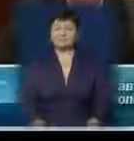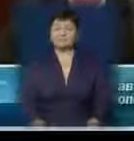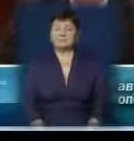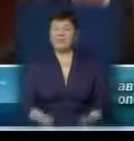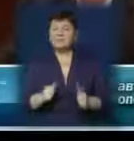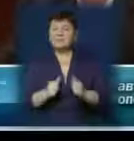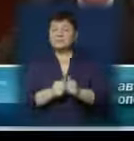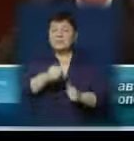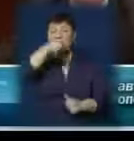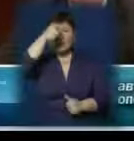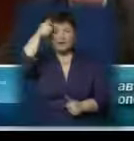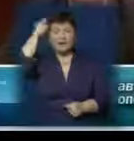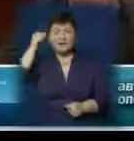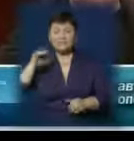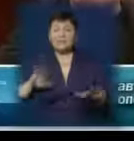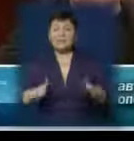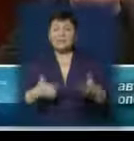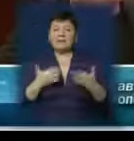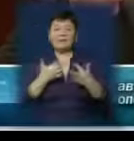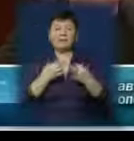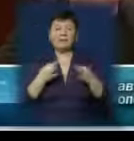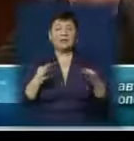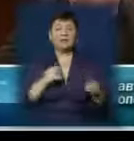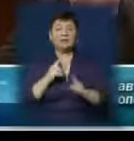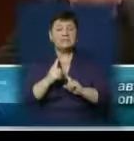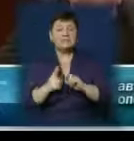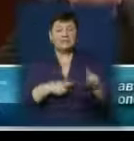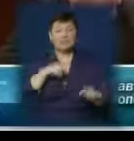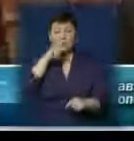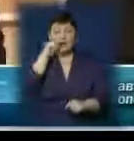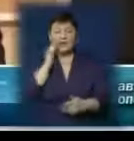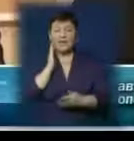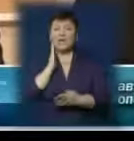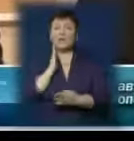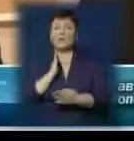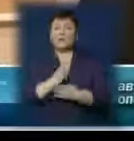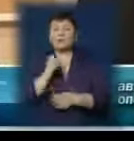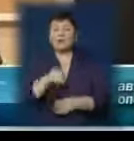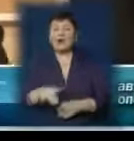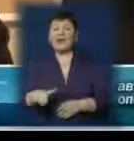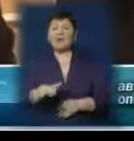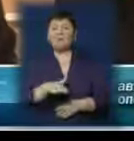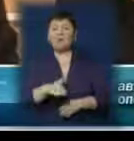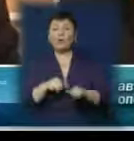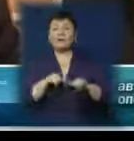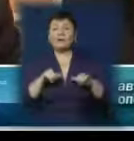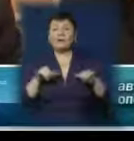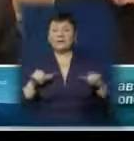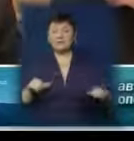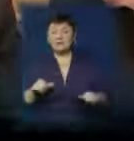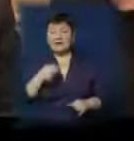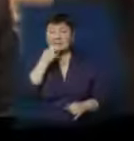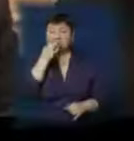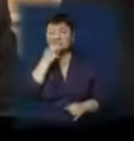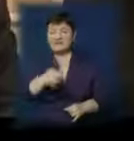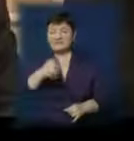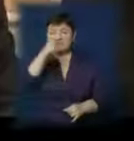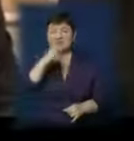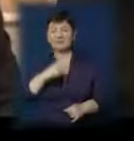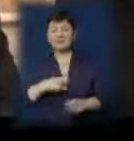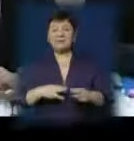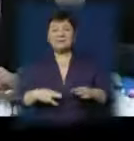Сусідня Словаччина підтримує демократичні зміни в Україні та курс нашої держави на євроінтеграцію. Про це заявив державний секретар